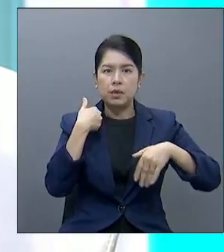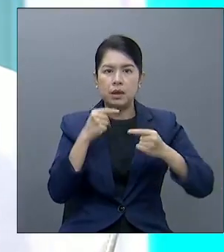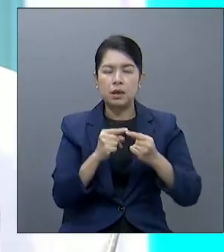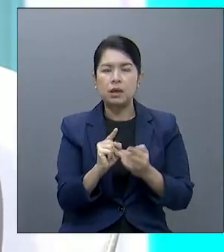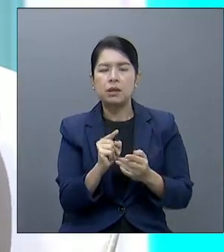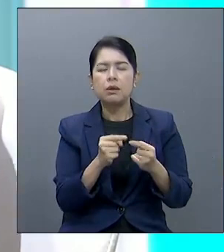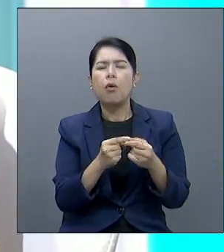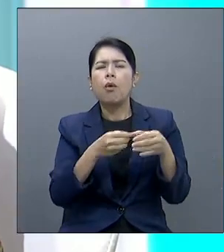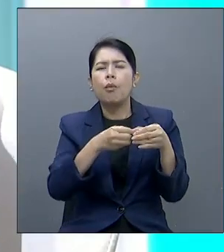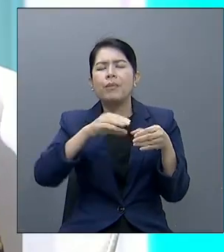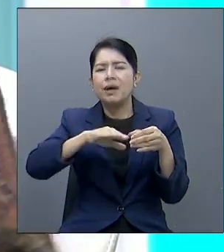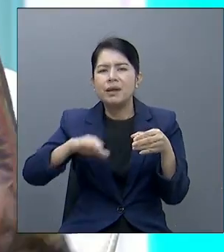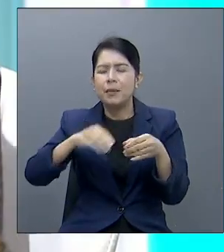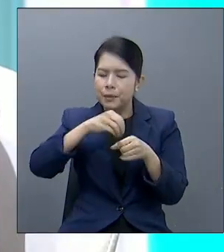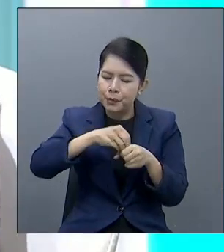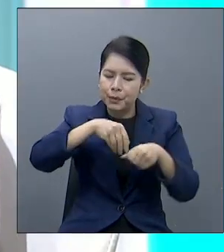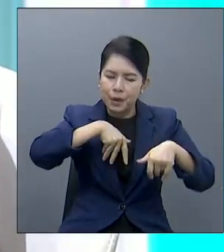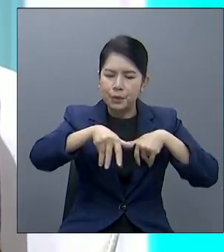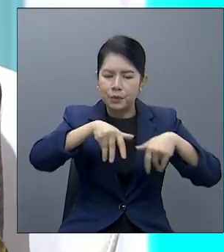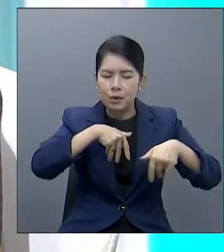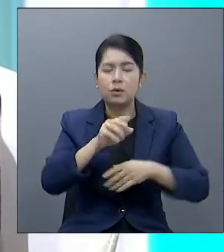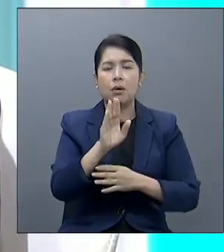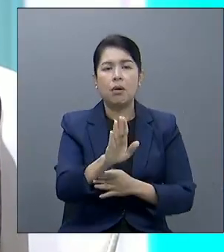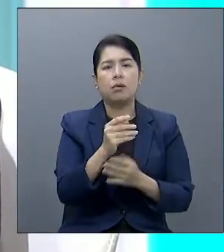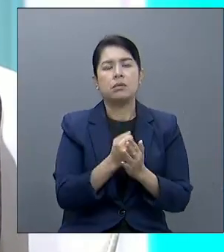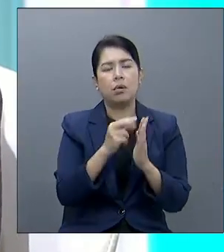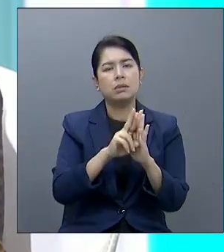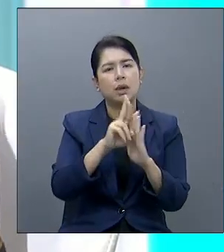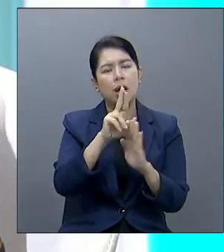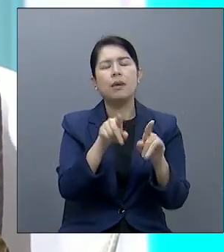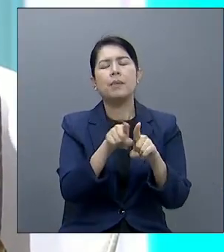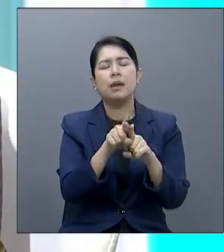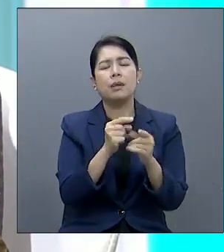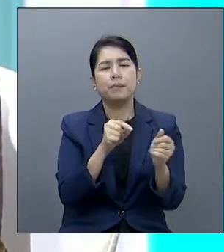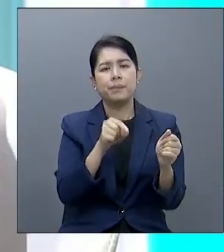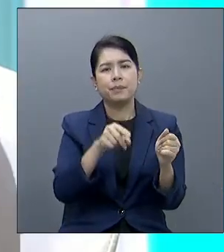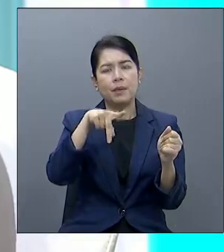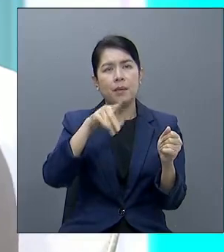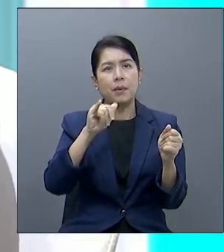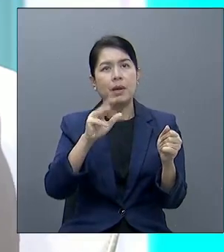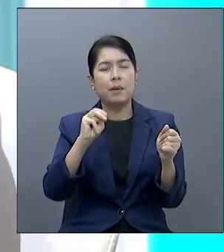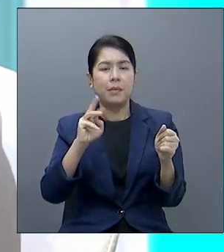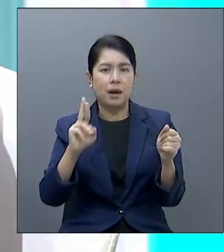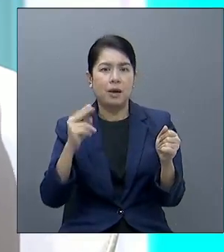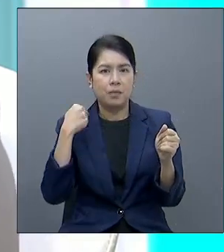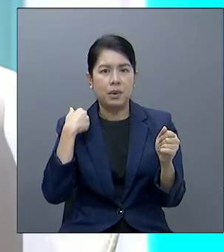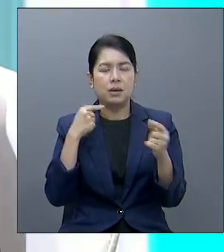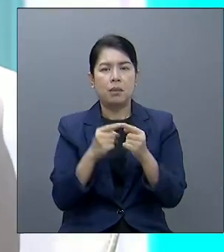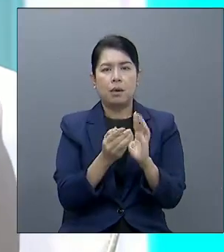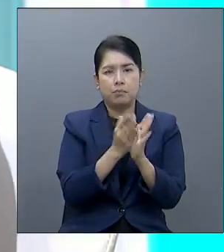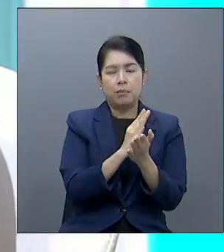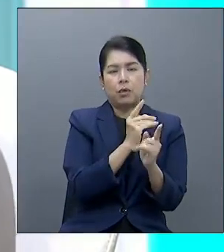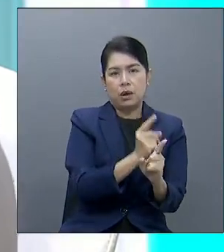ที่ของเชียงรายอย่างเงี้ยเขาก็เกิดจากคนในชุมชนร่วมกันมีการบูรณาการกันโดยผ่านคณะกรรมการคุณภาพชีวิตระดับอำเภอ